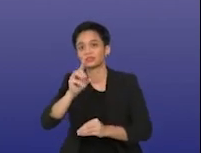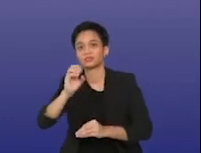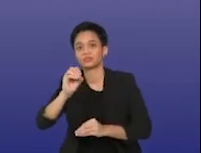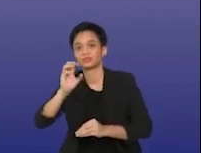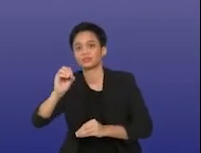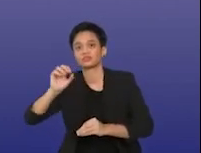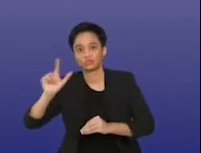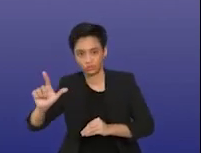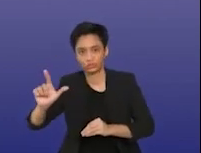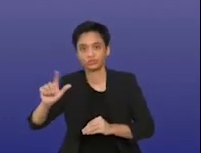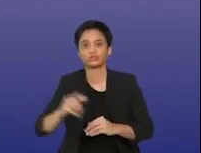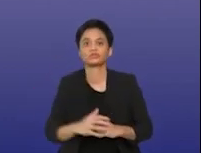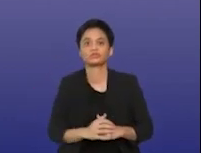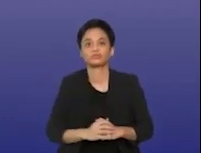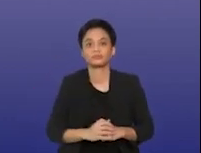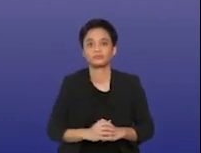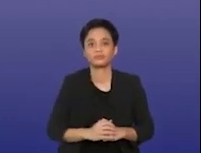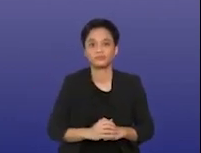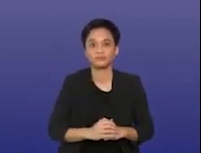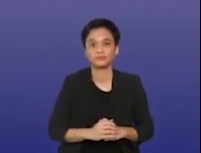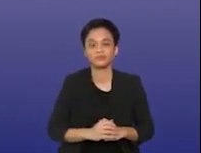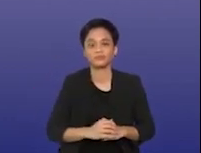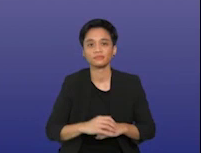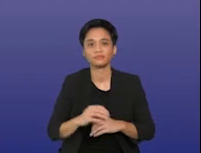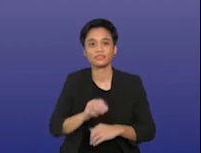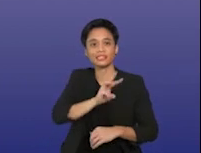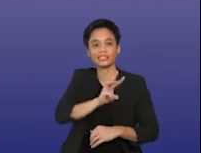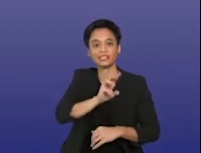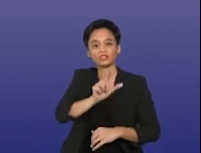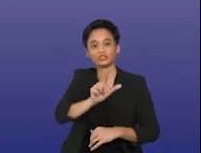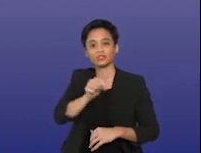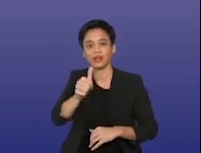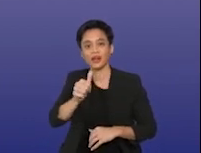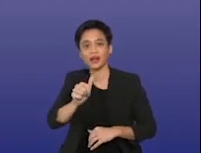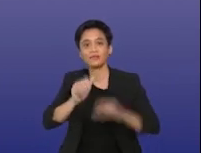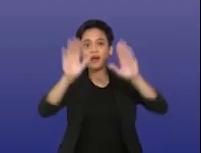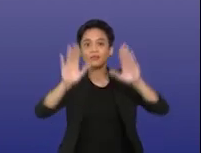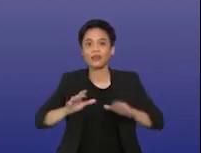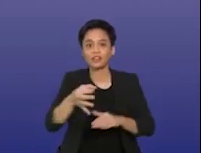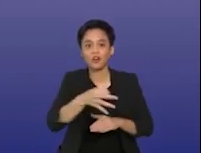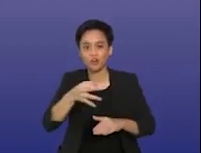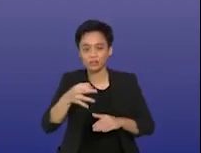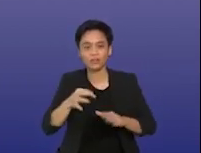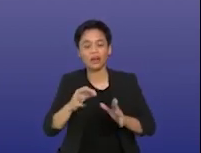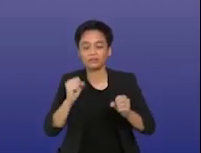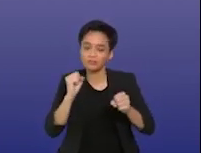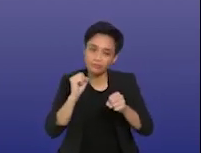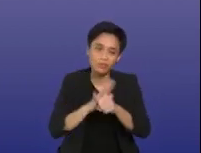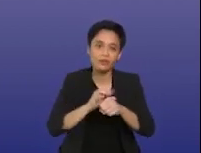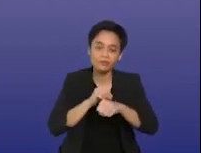1007 orang sudah 376 kabupaten kota yang berdampak di